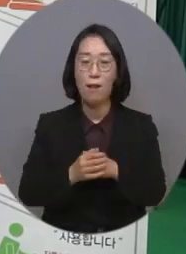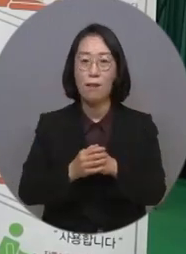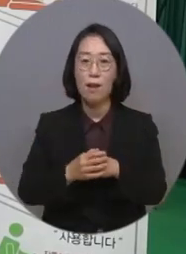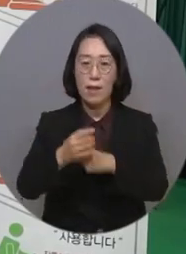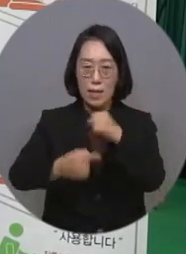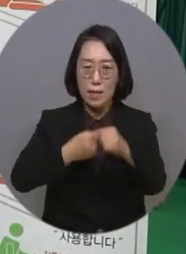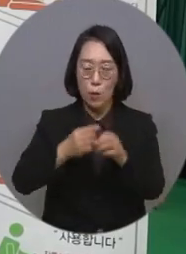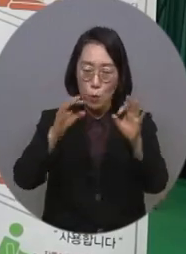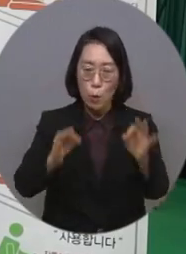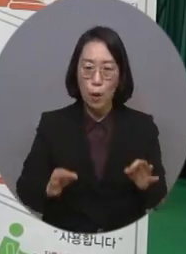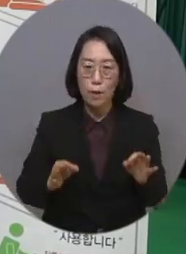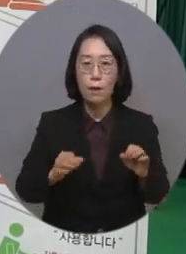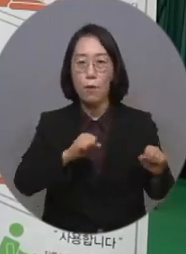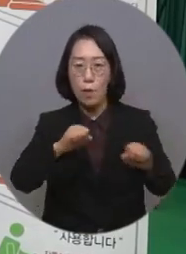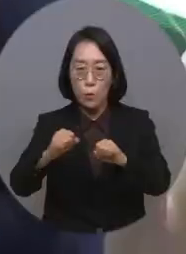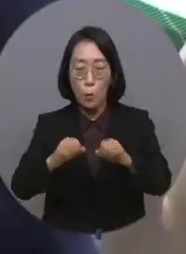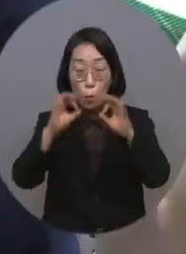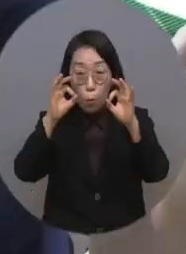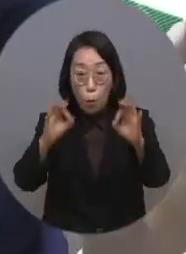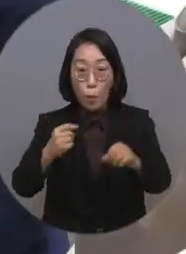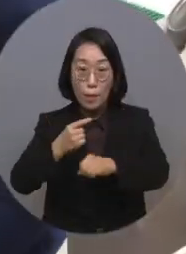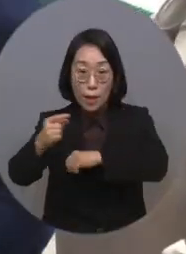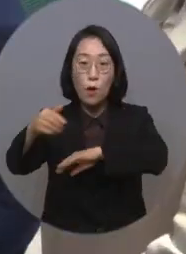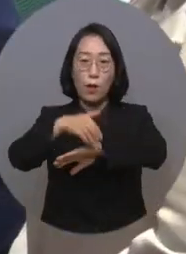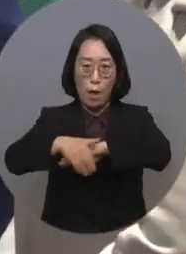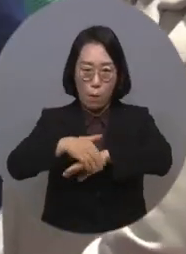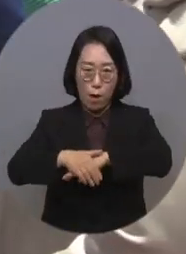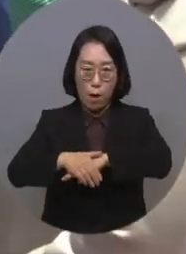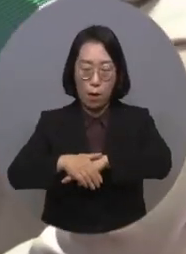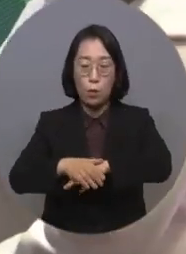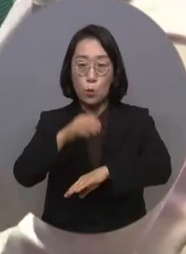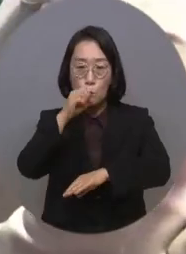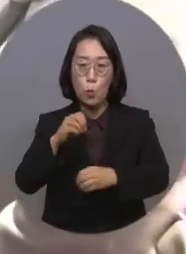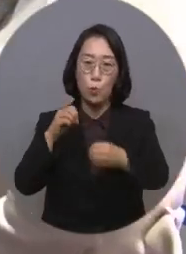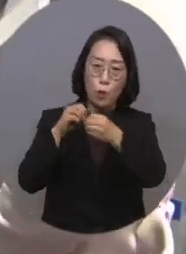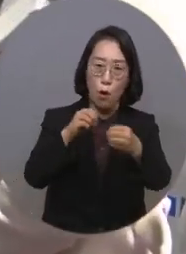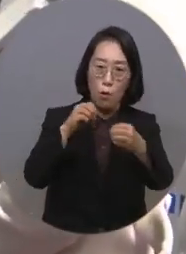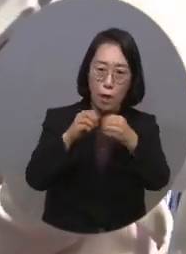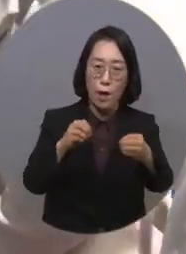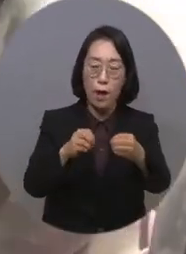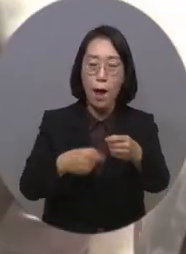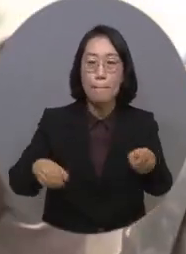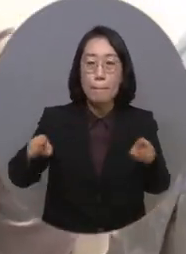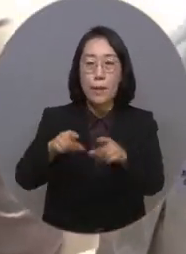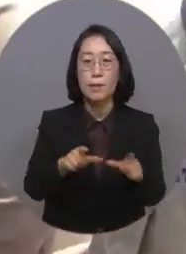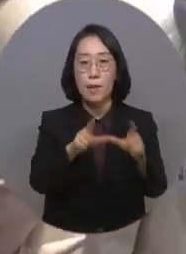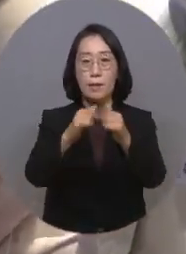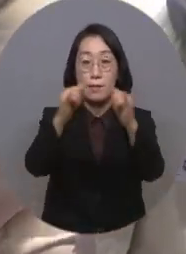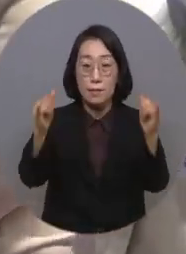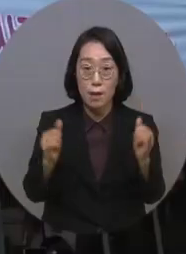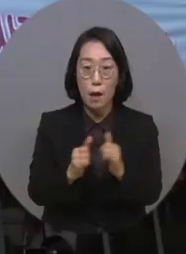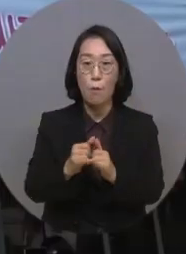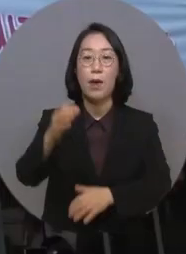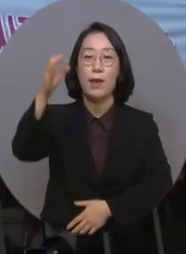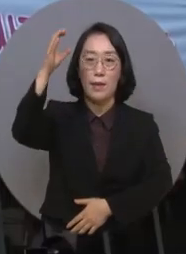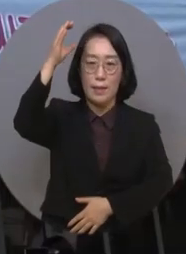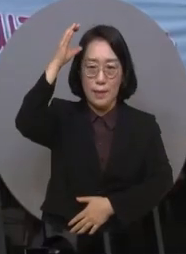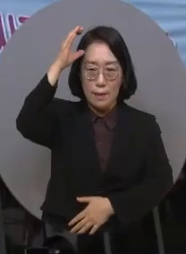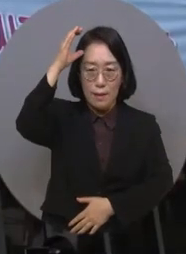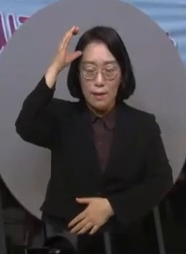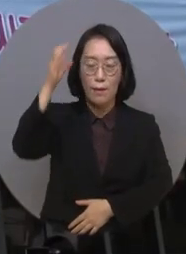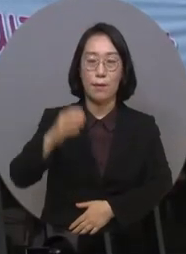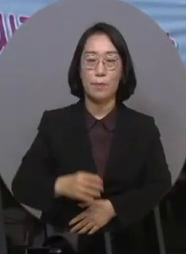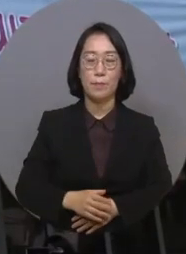내년의 활동을 다짐하는 자리가 마련돼 봉사자들의 선한 영향력이 만들어갈 더불어 사는 지역사회가 기대됩니다. 복지TV